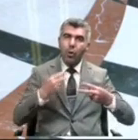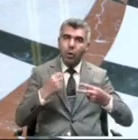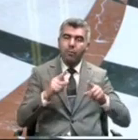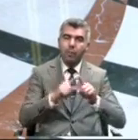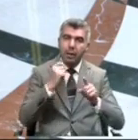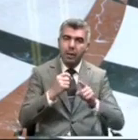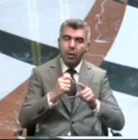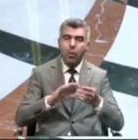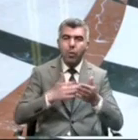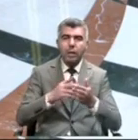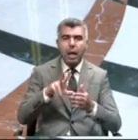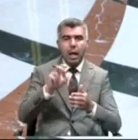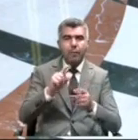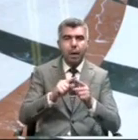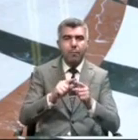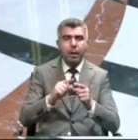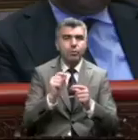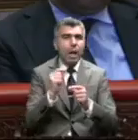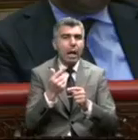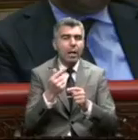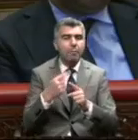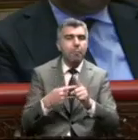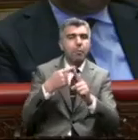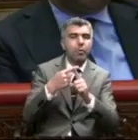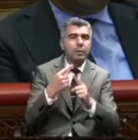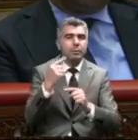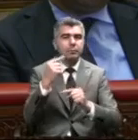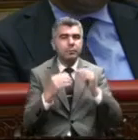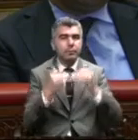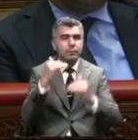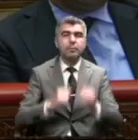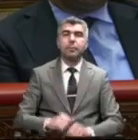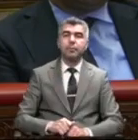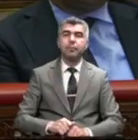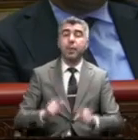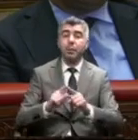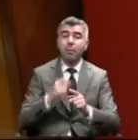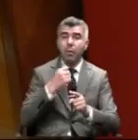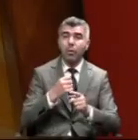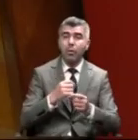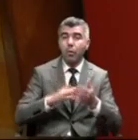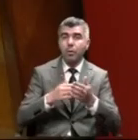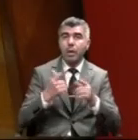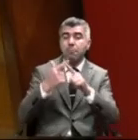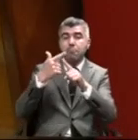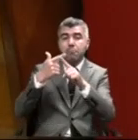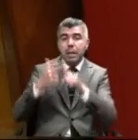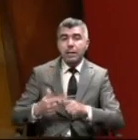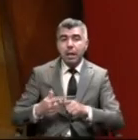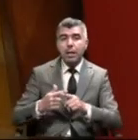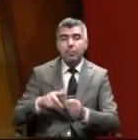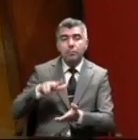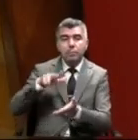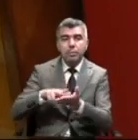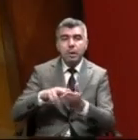وكتعرفوا لا هذا سميتو التمويل نتاع واحد الميزانيه كنصدقوا عليها في